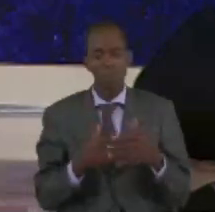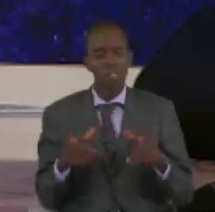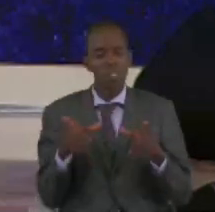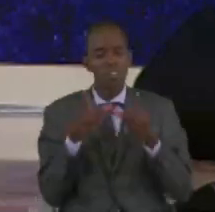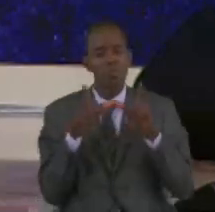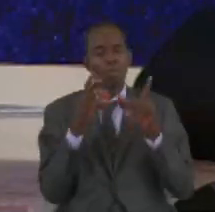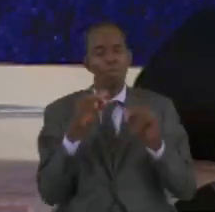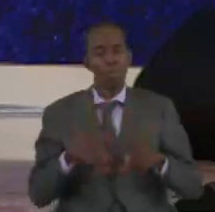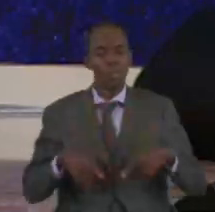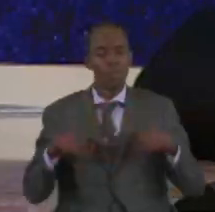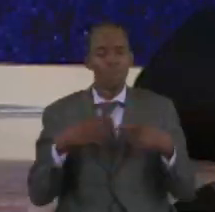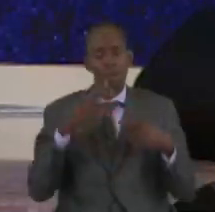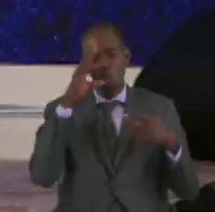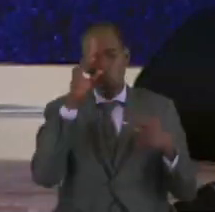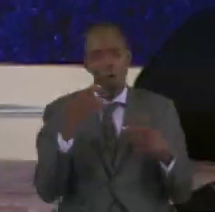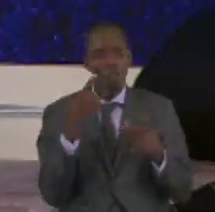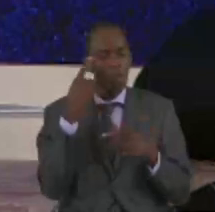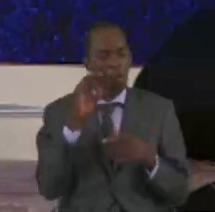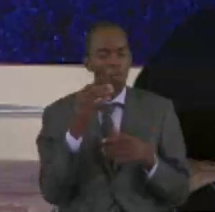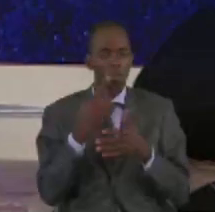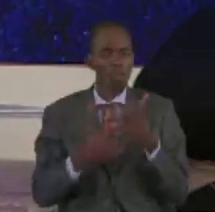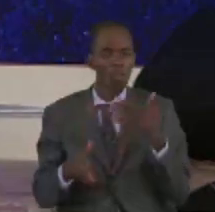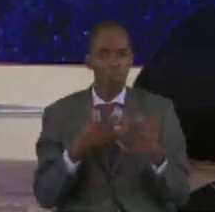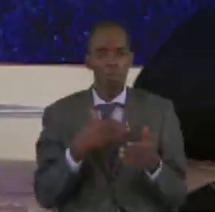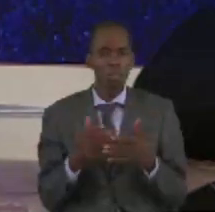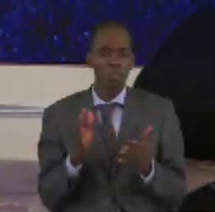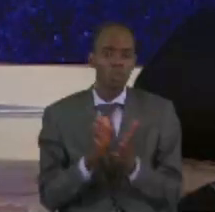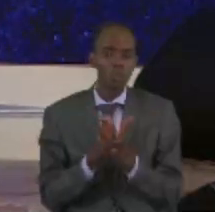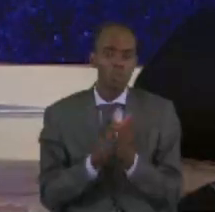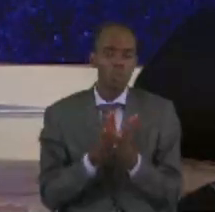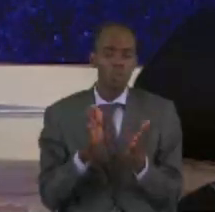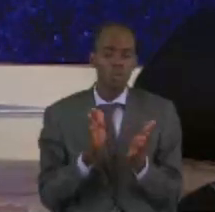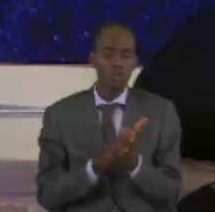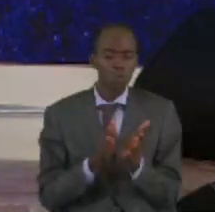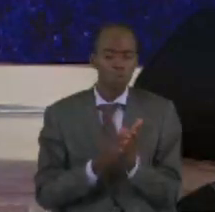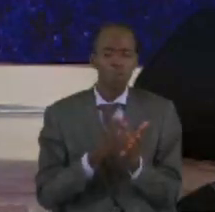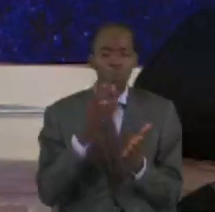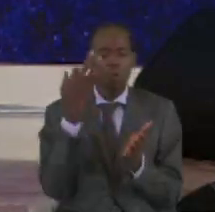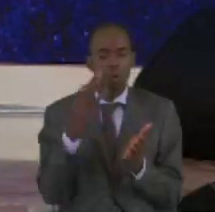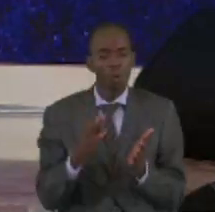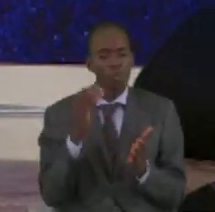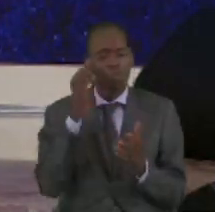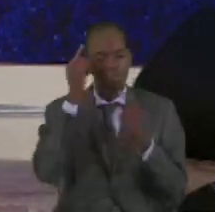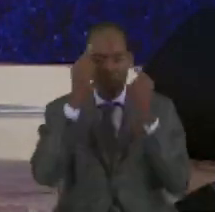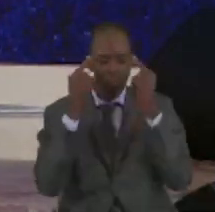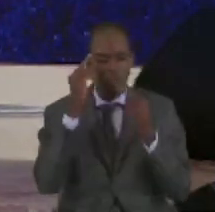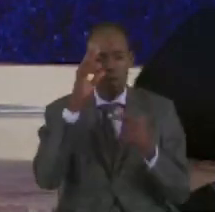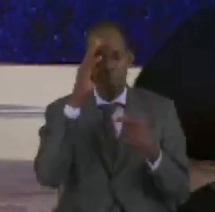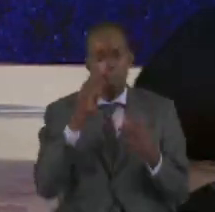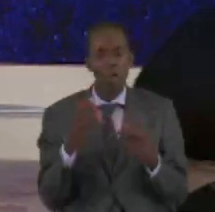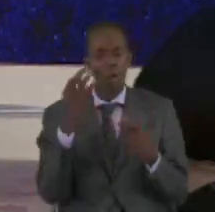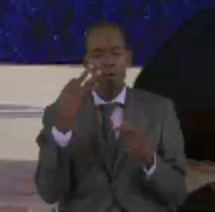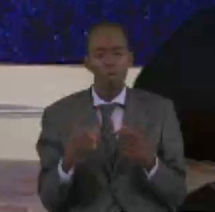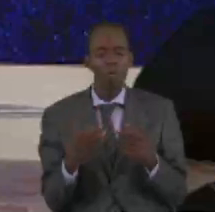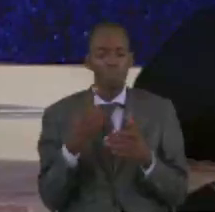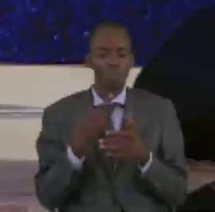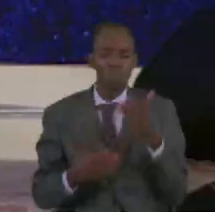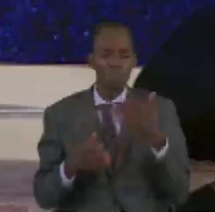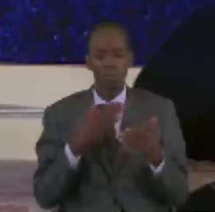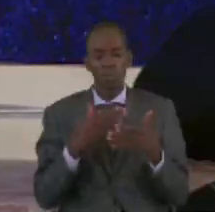L'homme d'un statut spécial, l'homme d'une école de pensée spéciale, l'homme